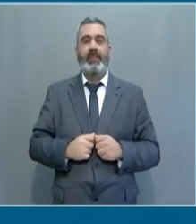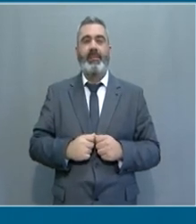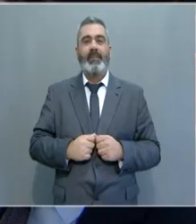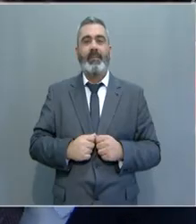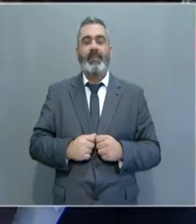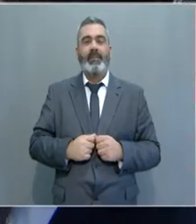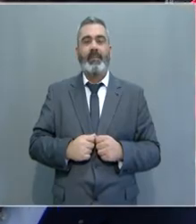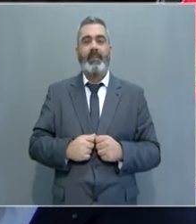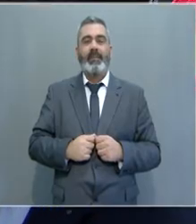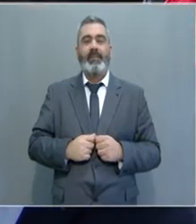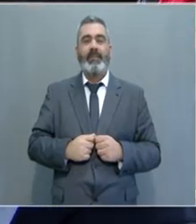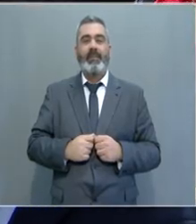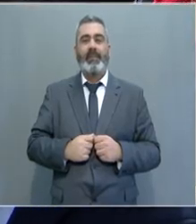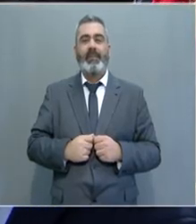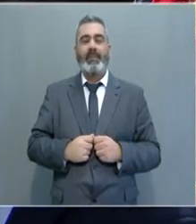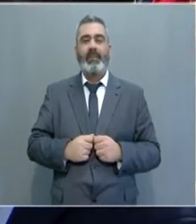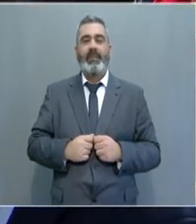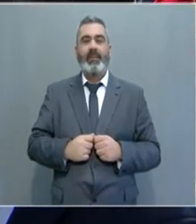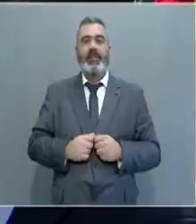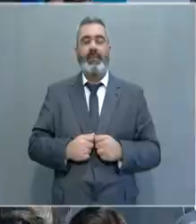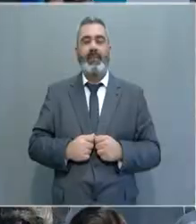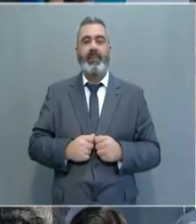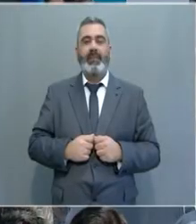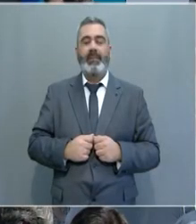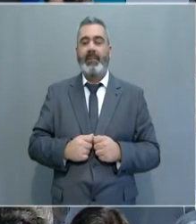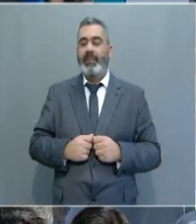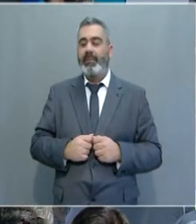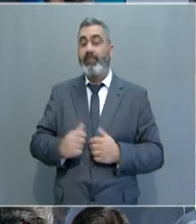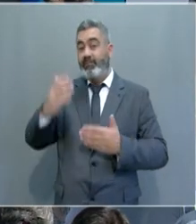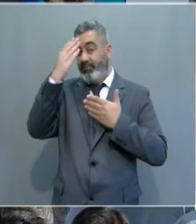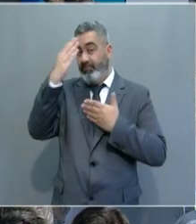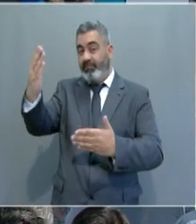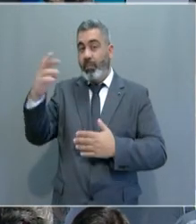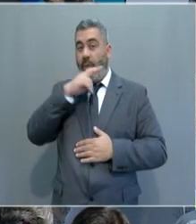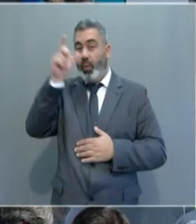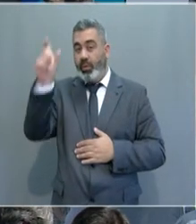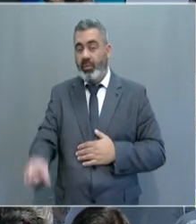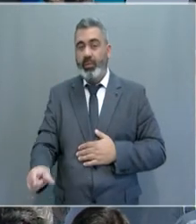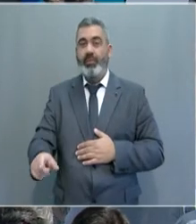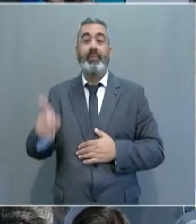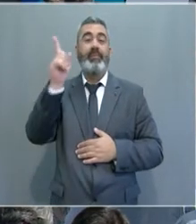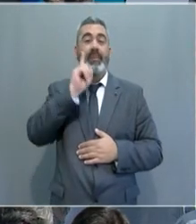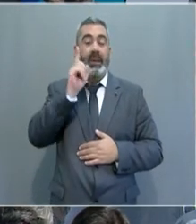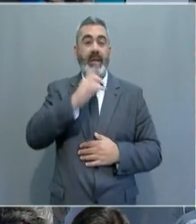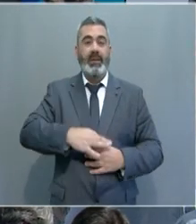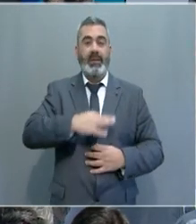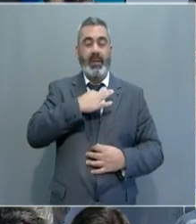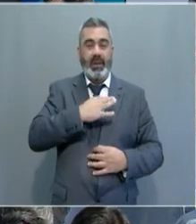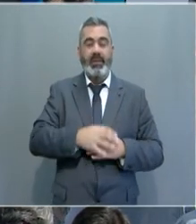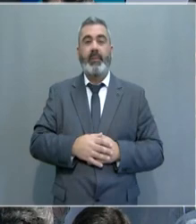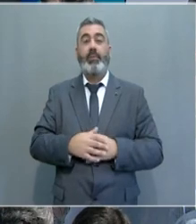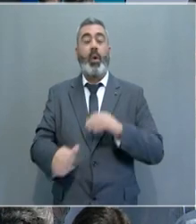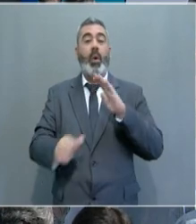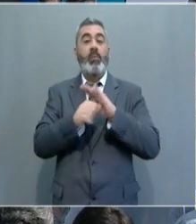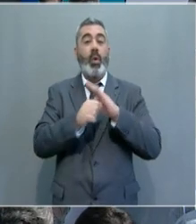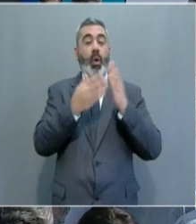Αξιότιμη Πρωθυπουργέ, κυρίες και κύριοι, Στελέχη, Πρόεδρε και Διευθύνοντα